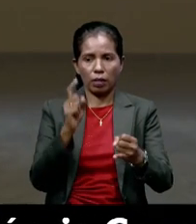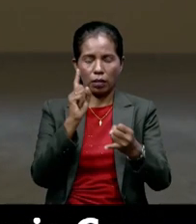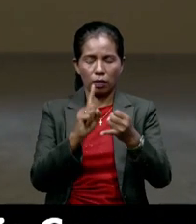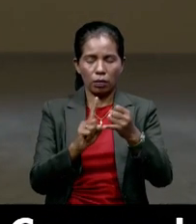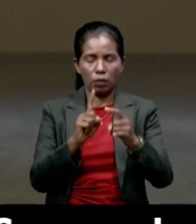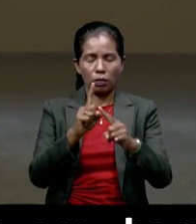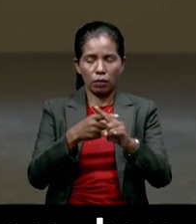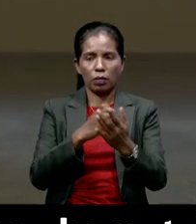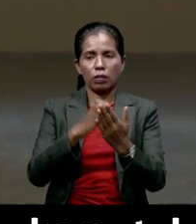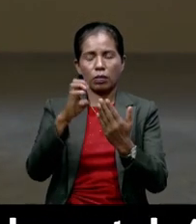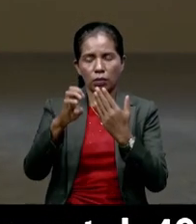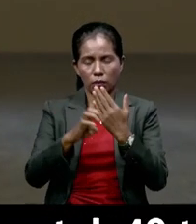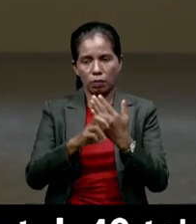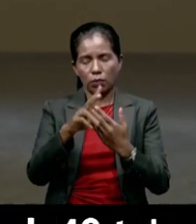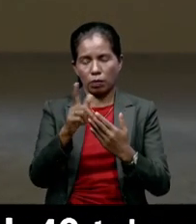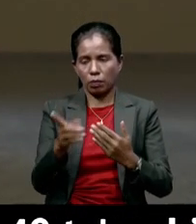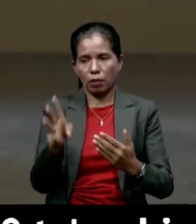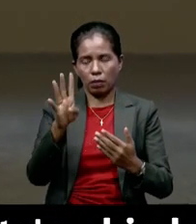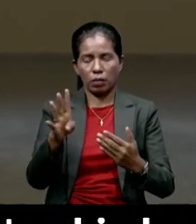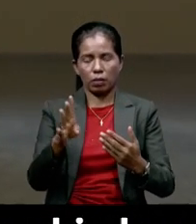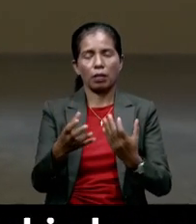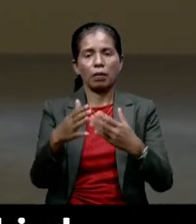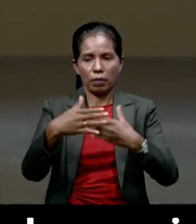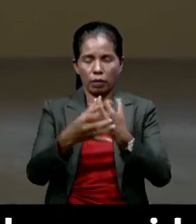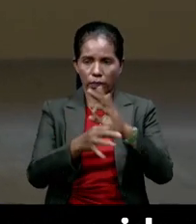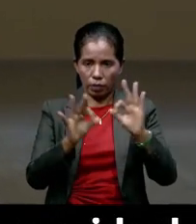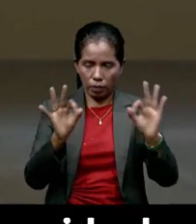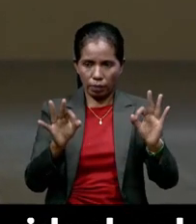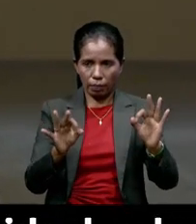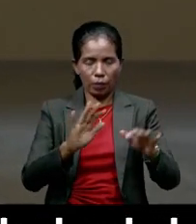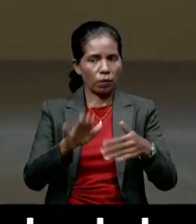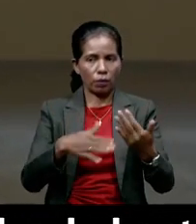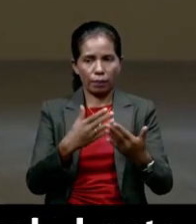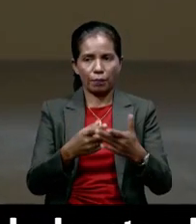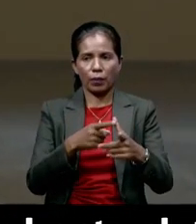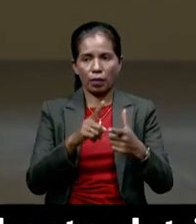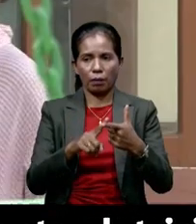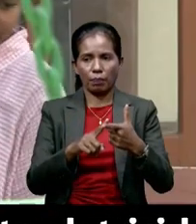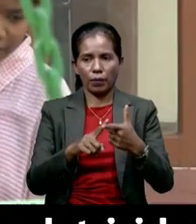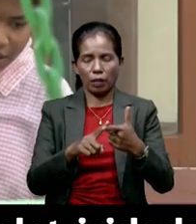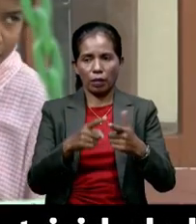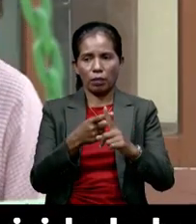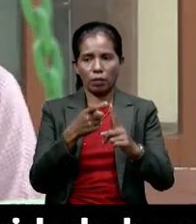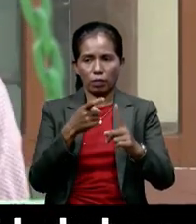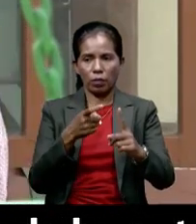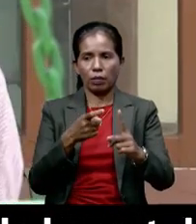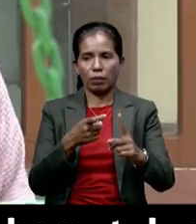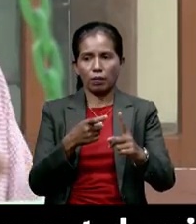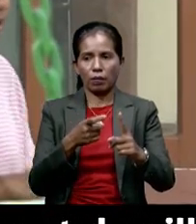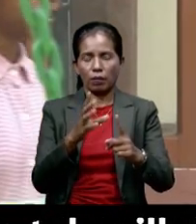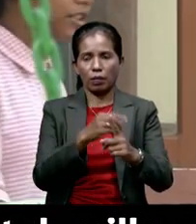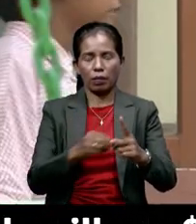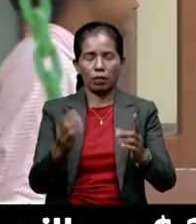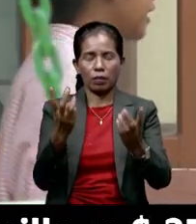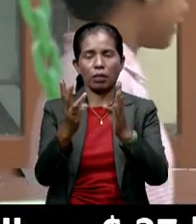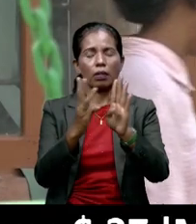Juni 2024 ini akan selesai untuk semuanya. Jadi ada mulai dari